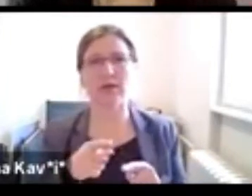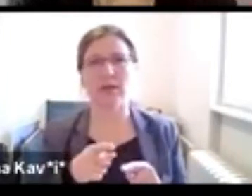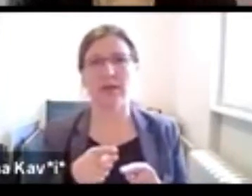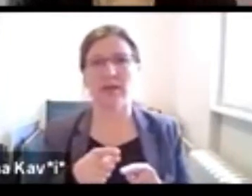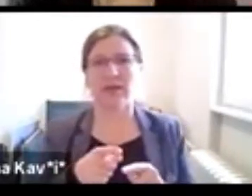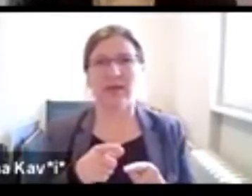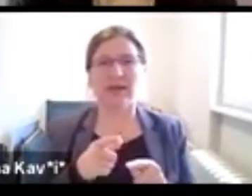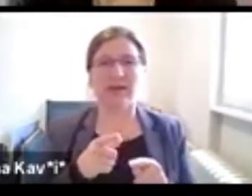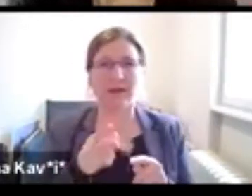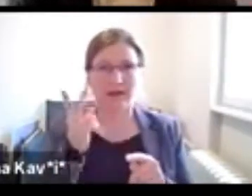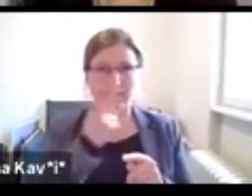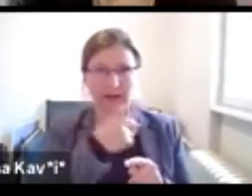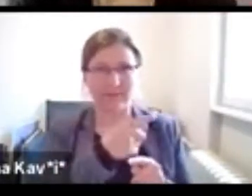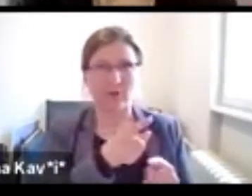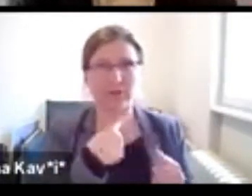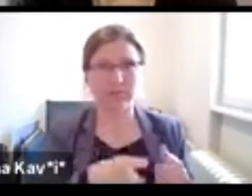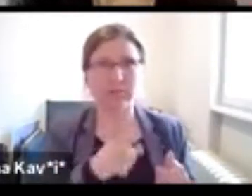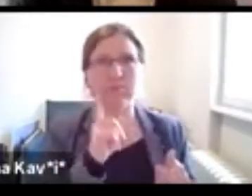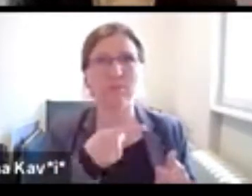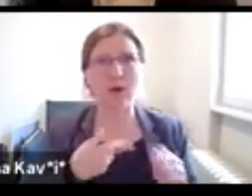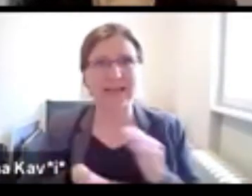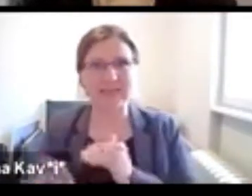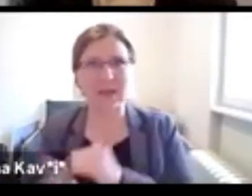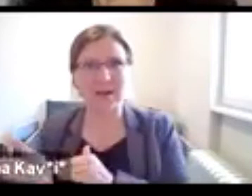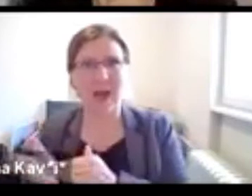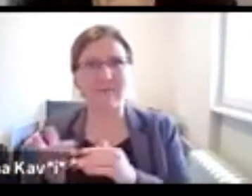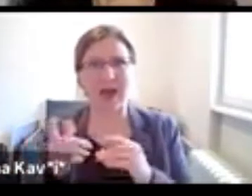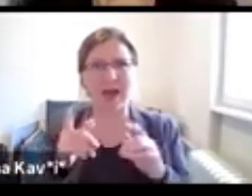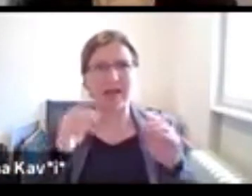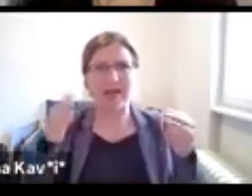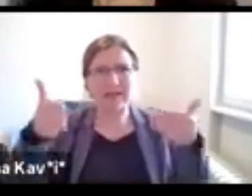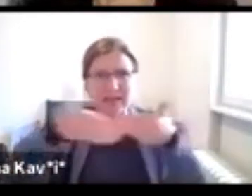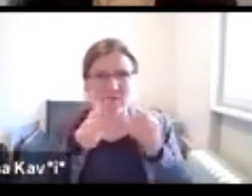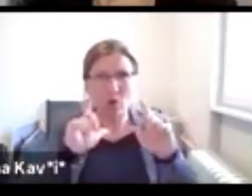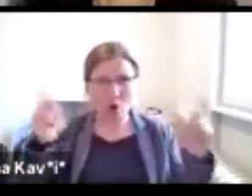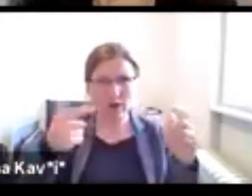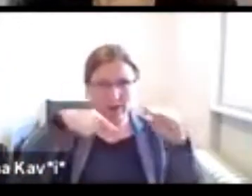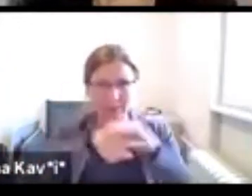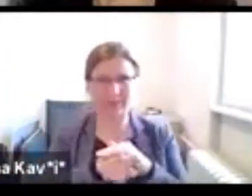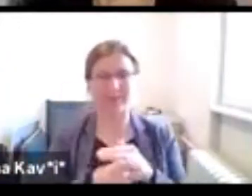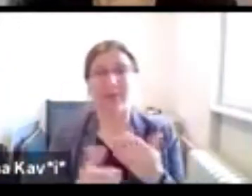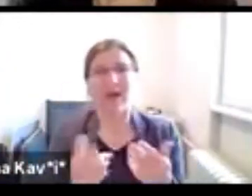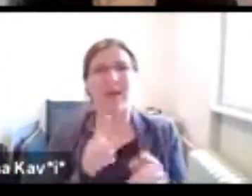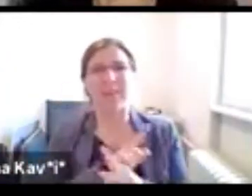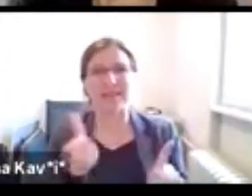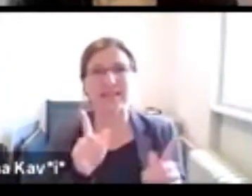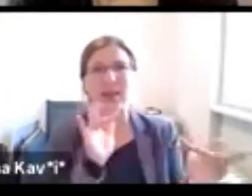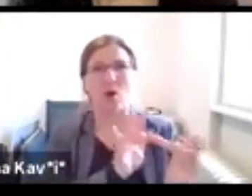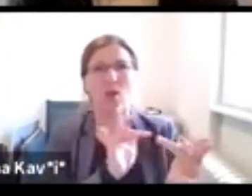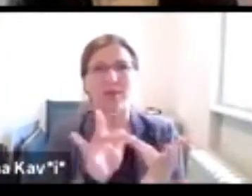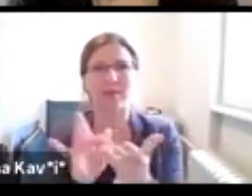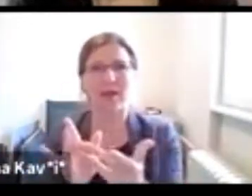ne ide u kontakte, da se izbjegava zatvorene prostore, nekad se radi o terenima gdje su